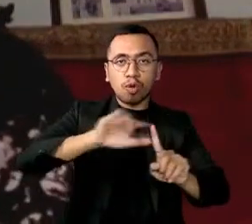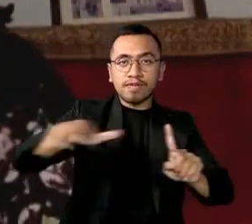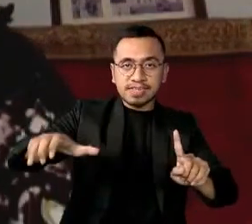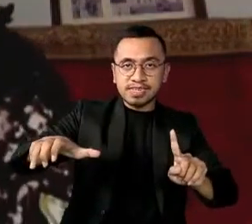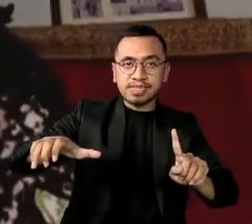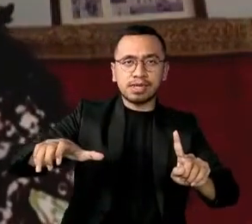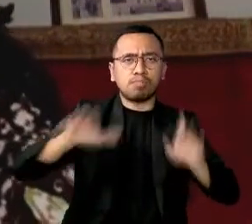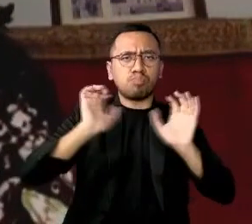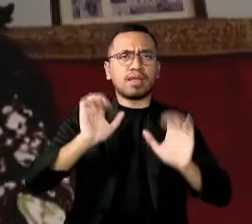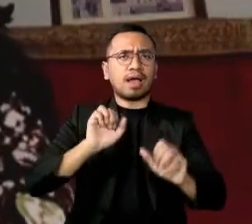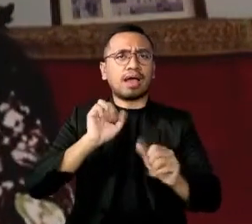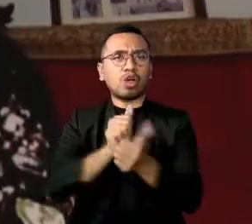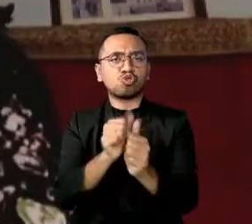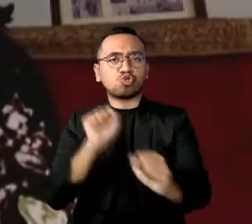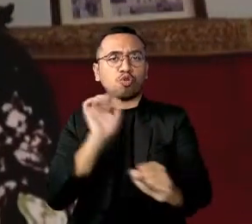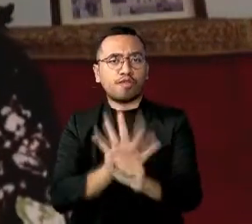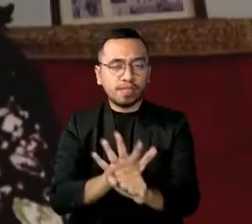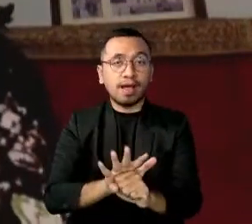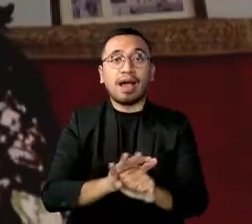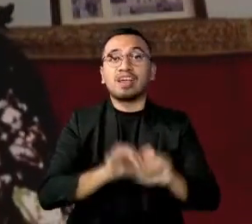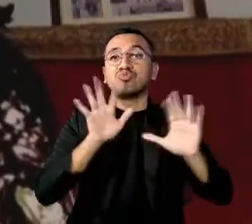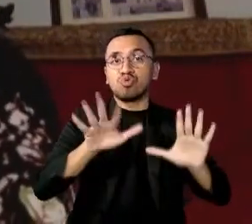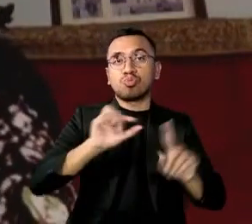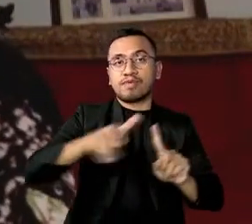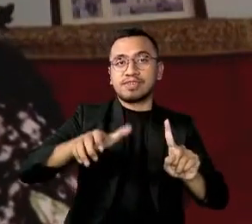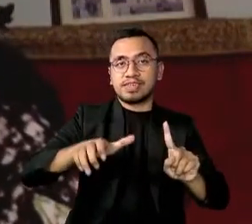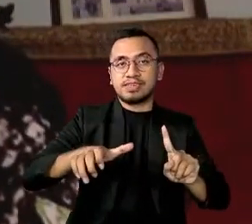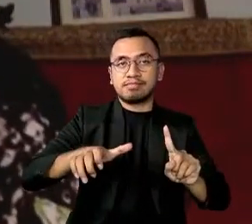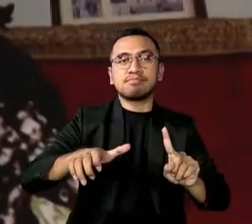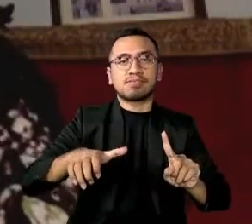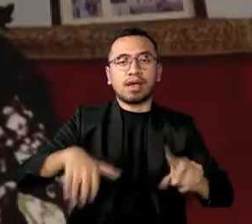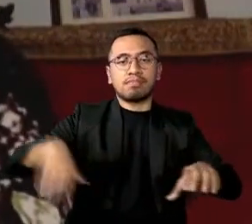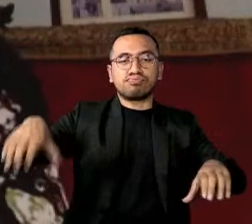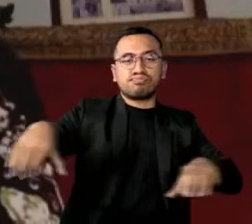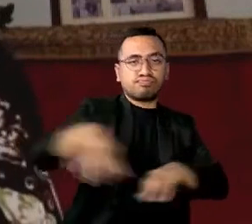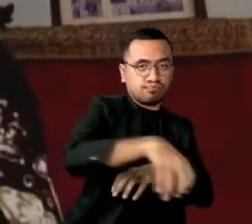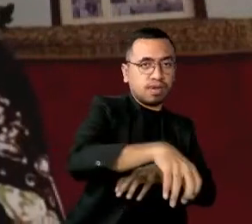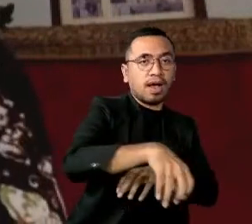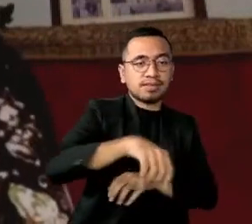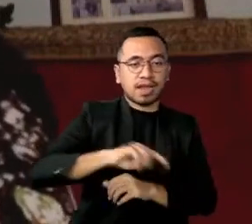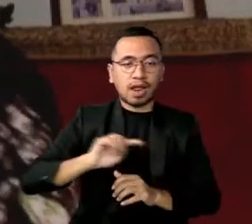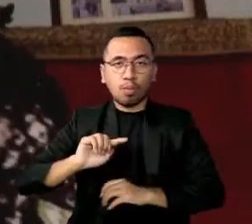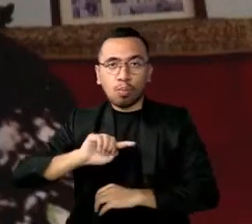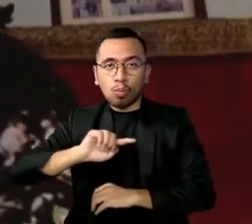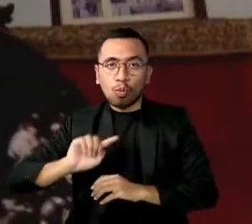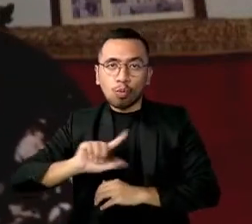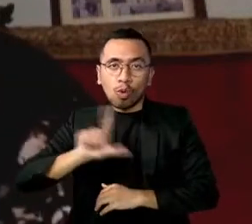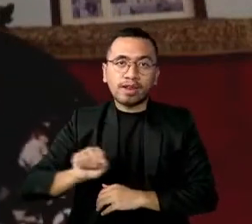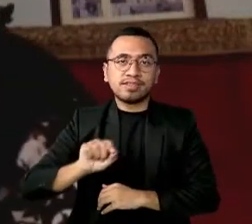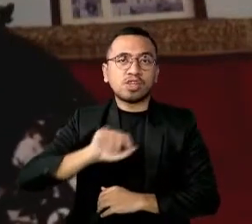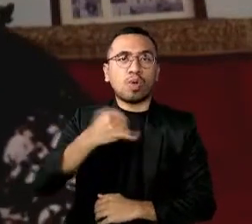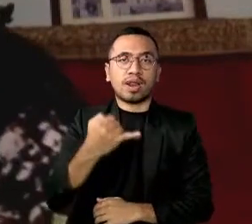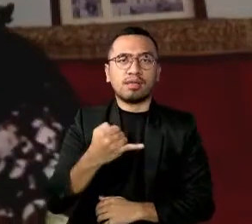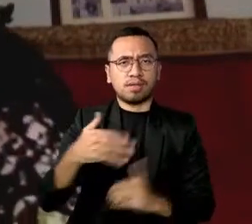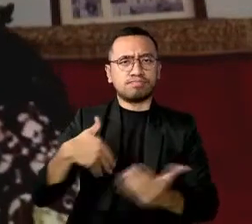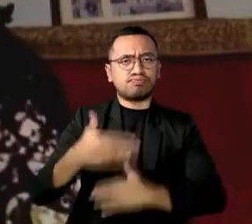pengeluarannya tinggi dan sekarang ini sudah dilanjutkan lagi bahkan bulan Januari ini juga sudah berjalan tapi